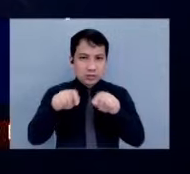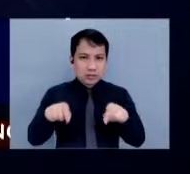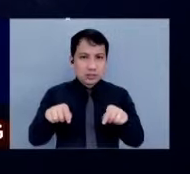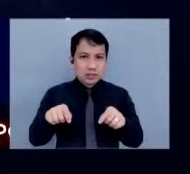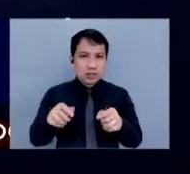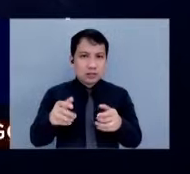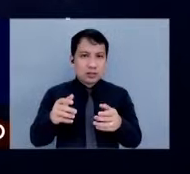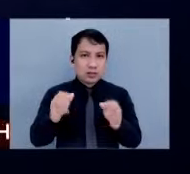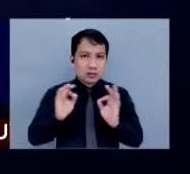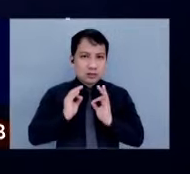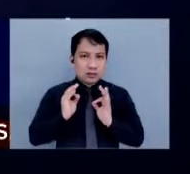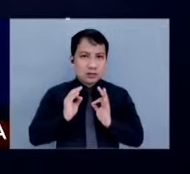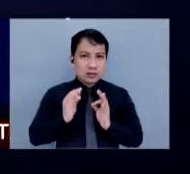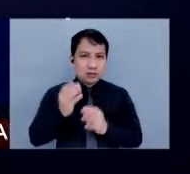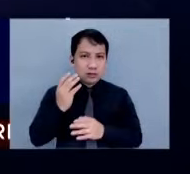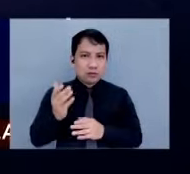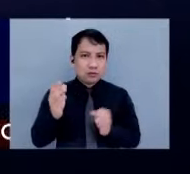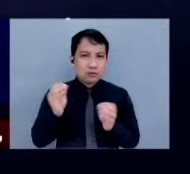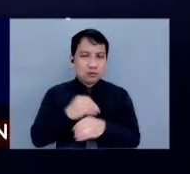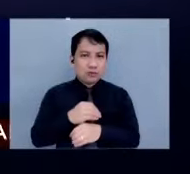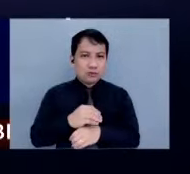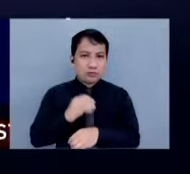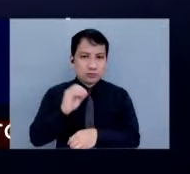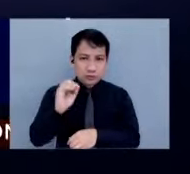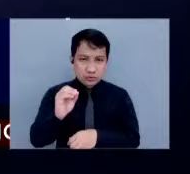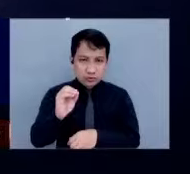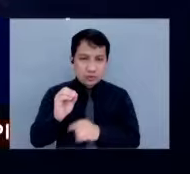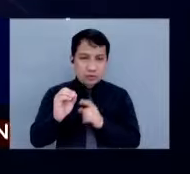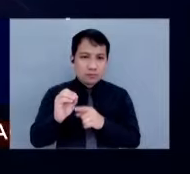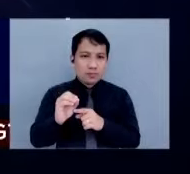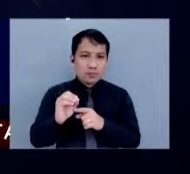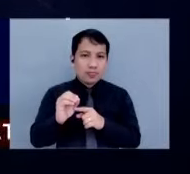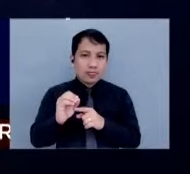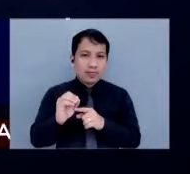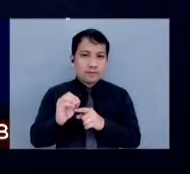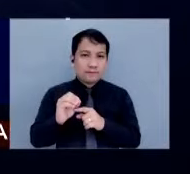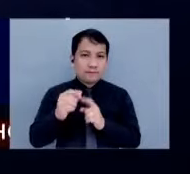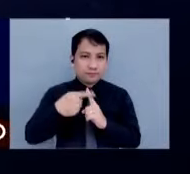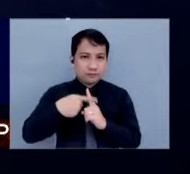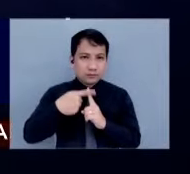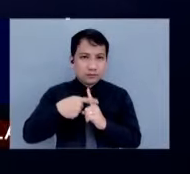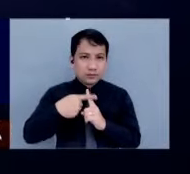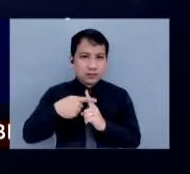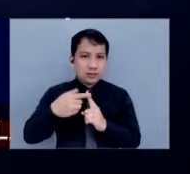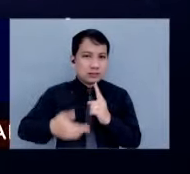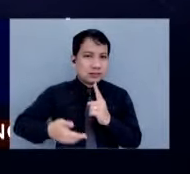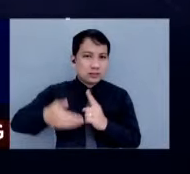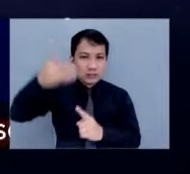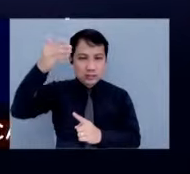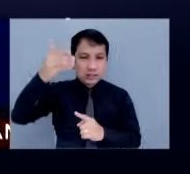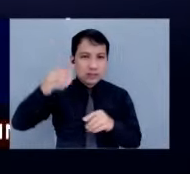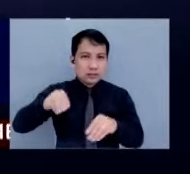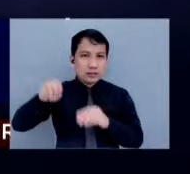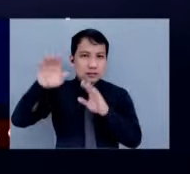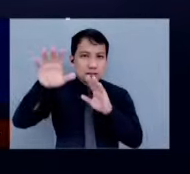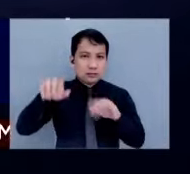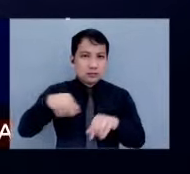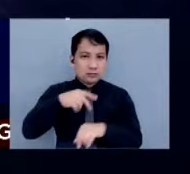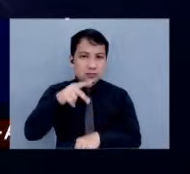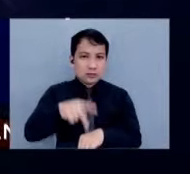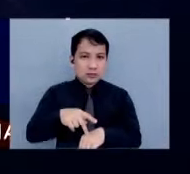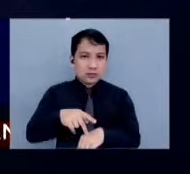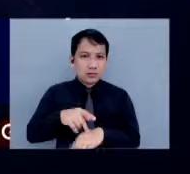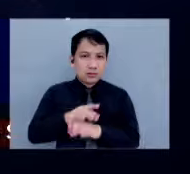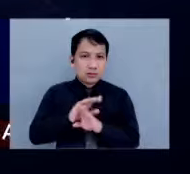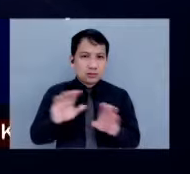Mount Apo Tourism Office, nasa 0 degrees Celsius ang temperatura sa pinakamataas na bundok sa Pilipinas. Hindi na raw bago